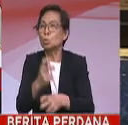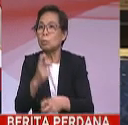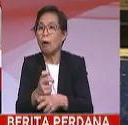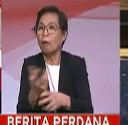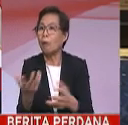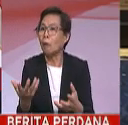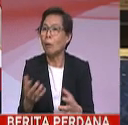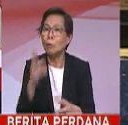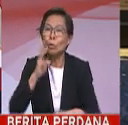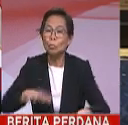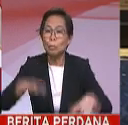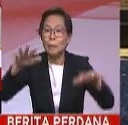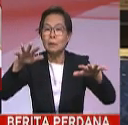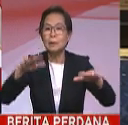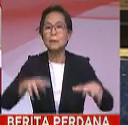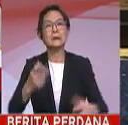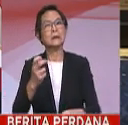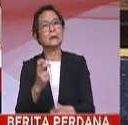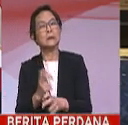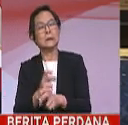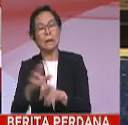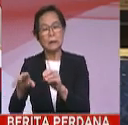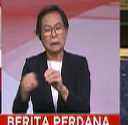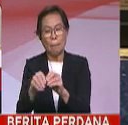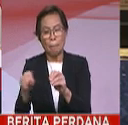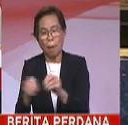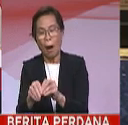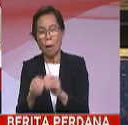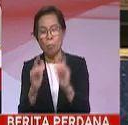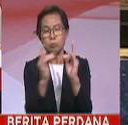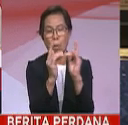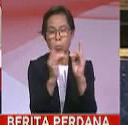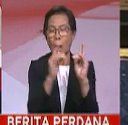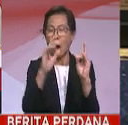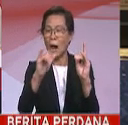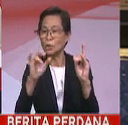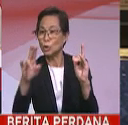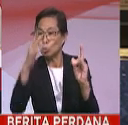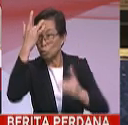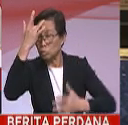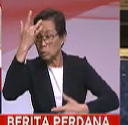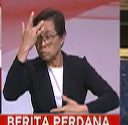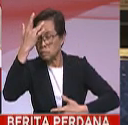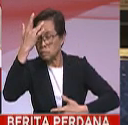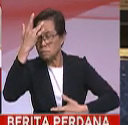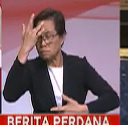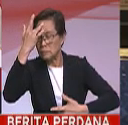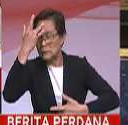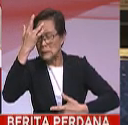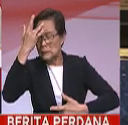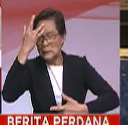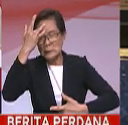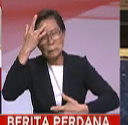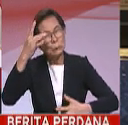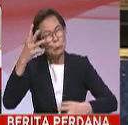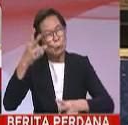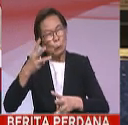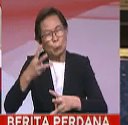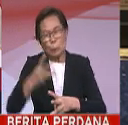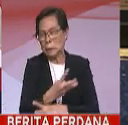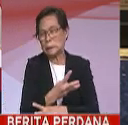menyukarkan usaha untuk menambah bilangan katil ICU untuk pesakit-pesakit kritikal.